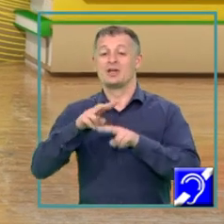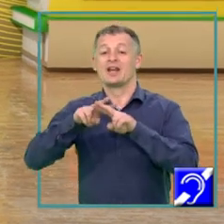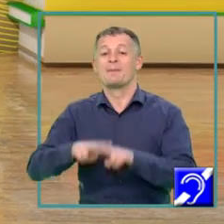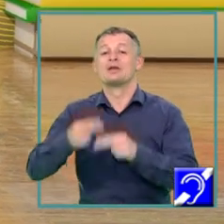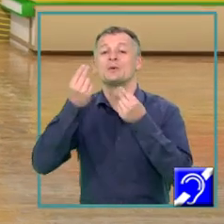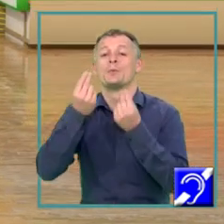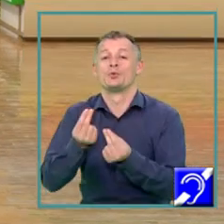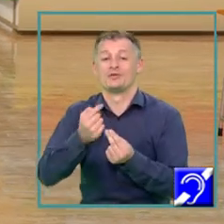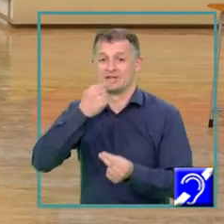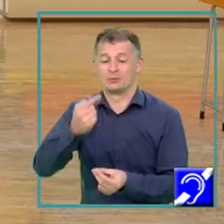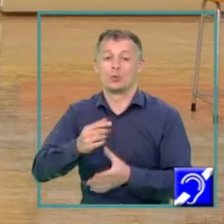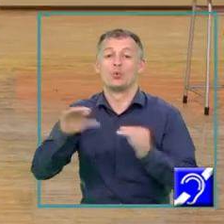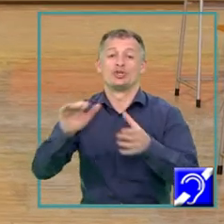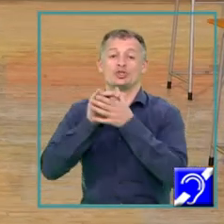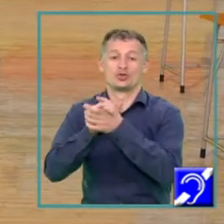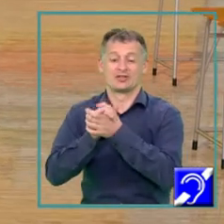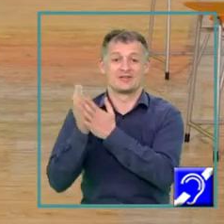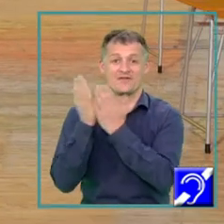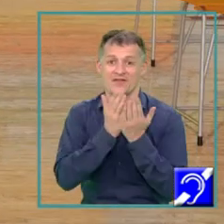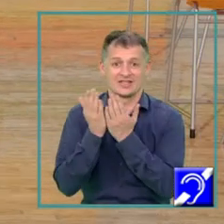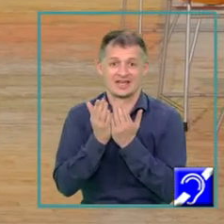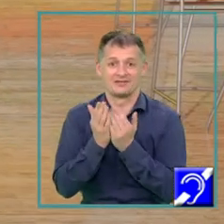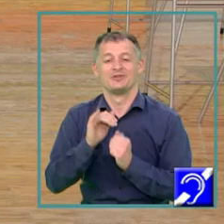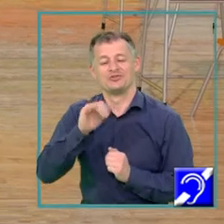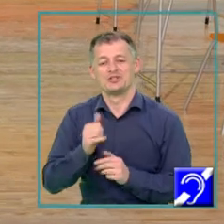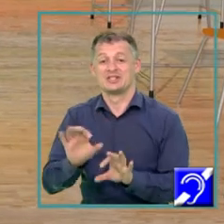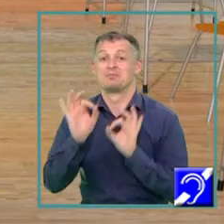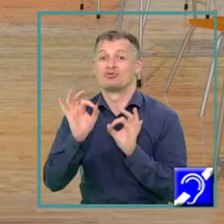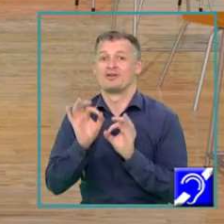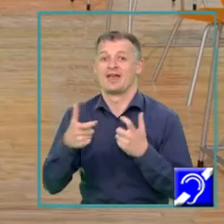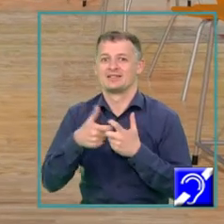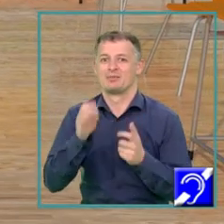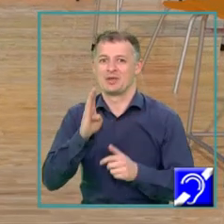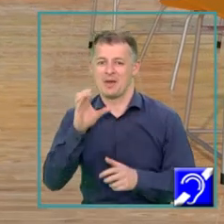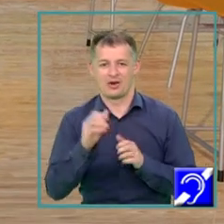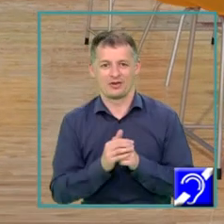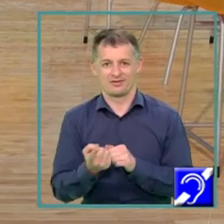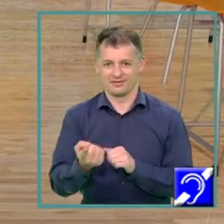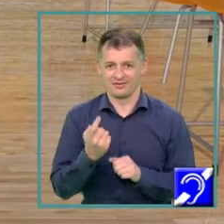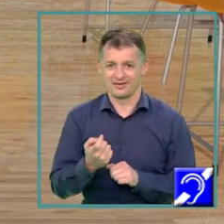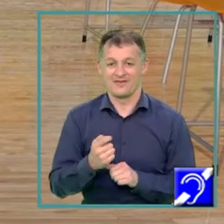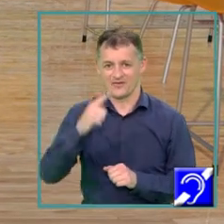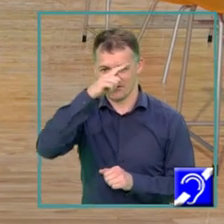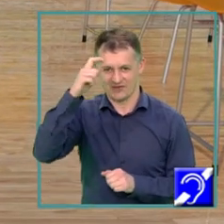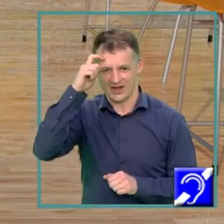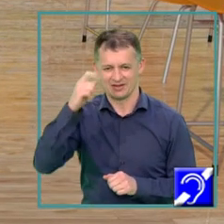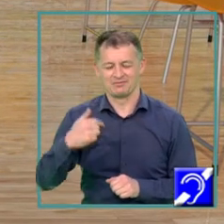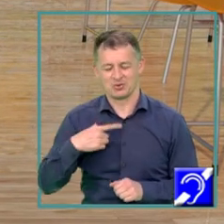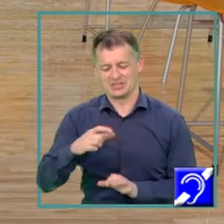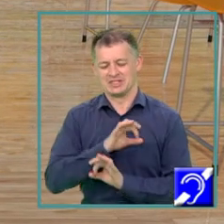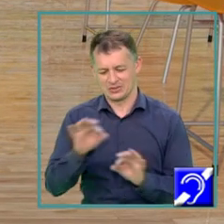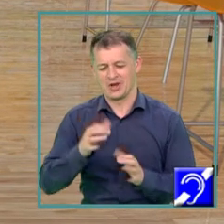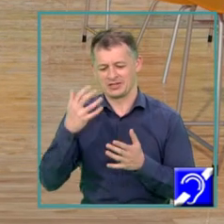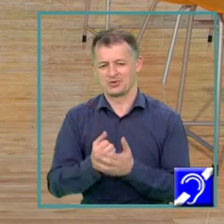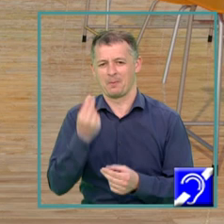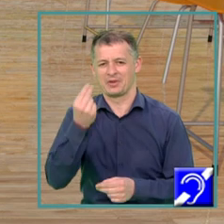urez mult succes în învățat și mai ales la examenul de bacalaureat din vară. Sunt sigură că v-ați descurcat